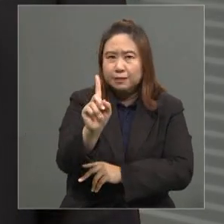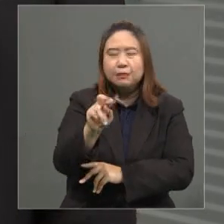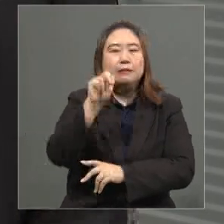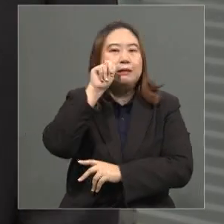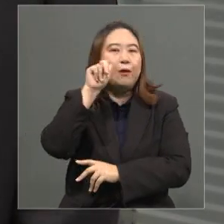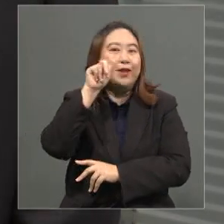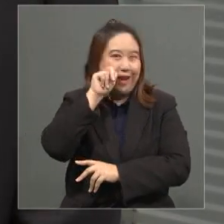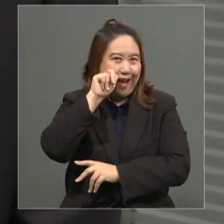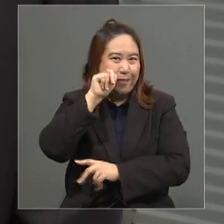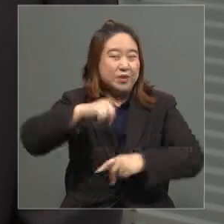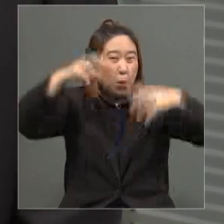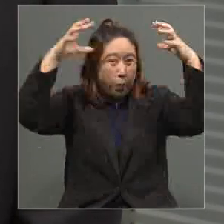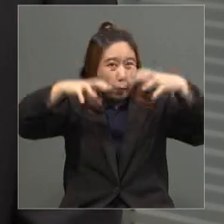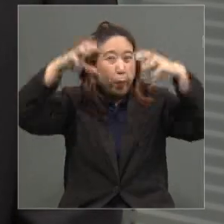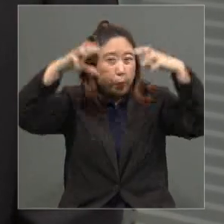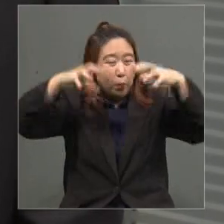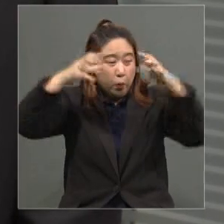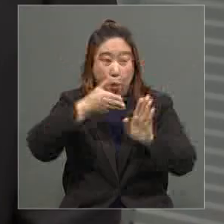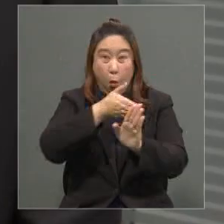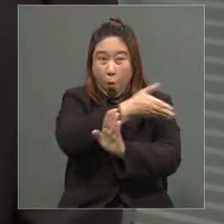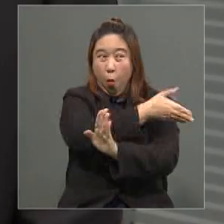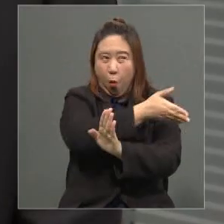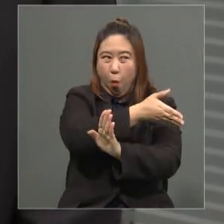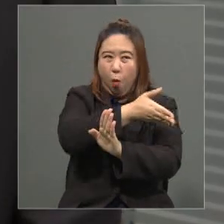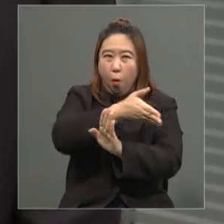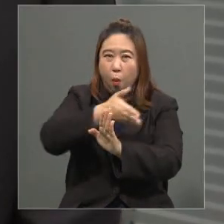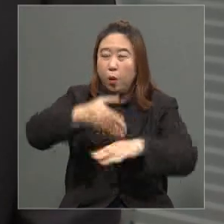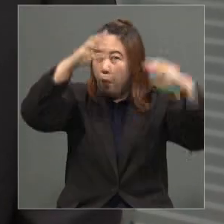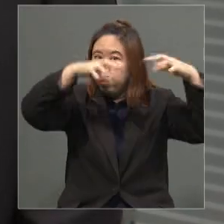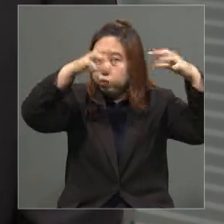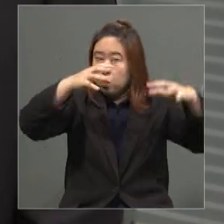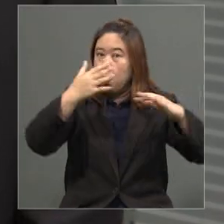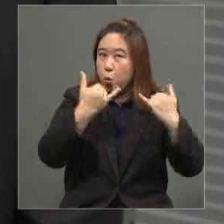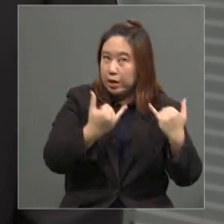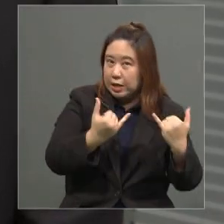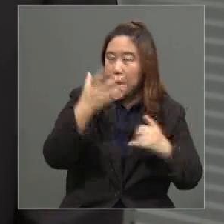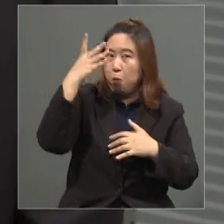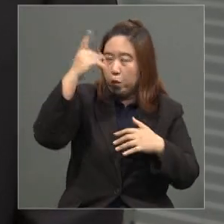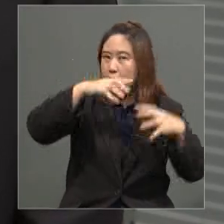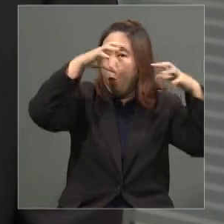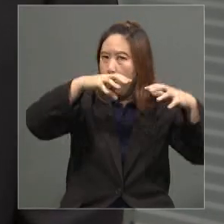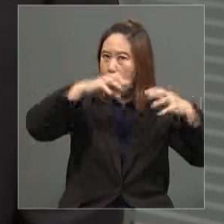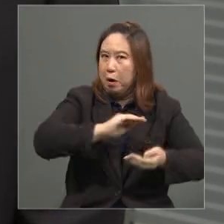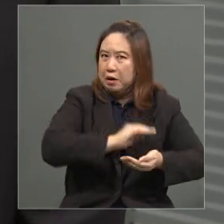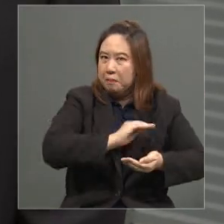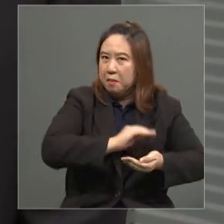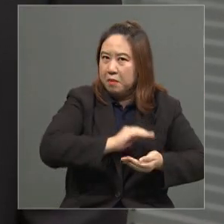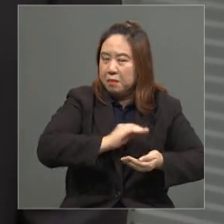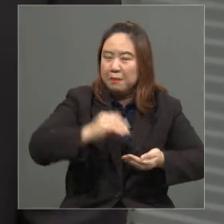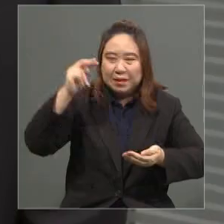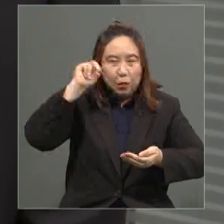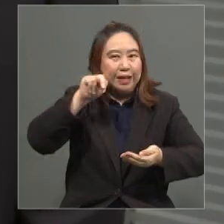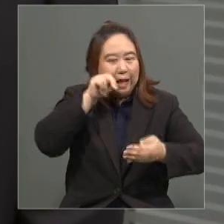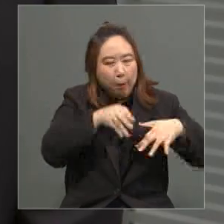นน้ำผลที่ตกสะสมกอดหนานน ตั้แต่วันนี้พวกนี้ซึงก็จะคงั้ยใรูปน้ต่ๆเพราฉนั้